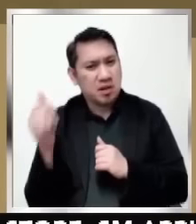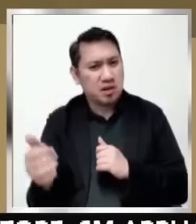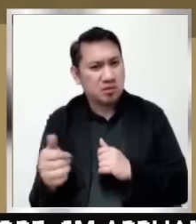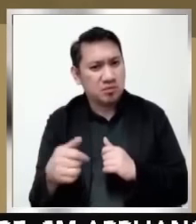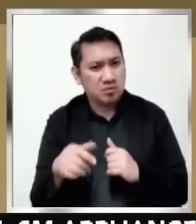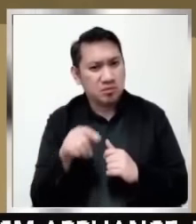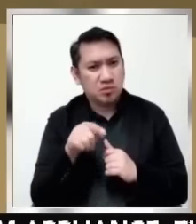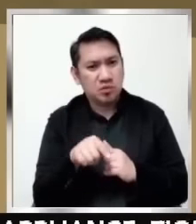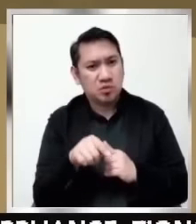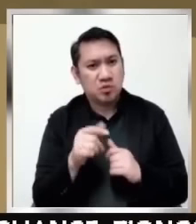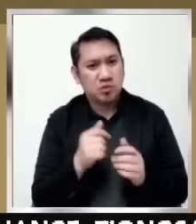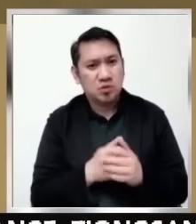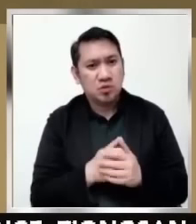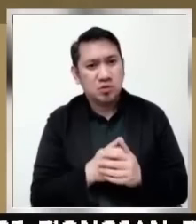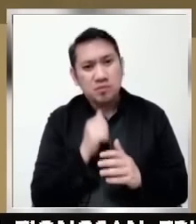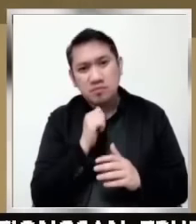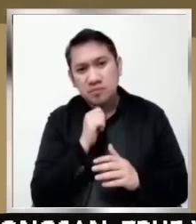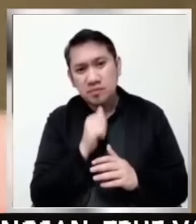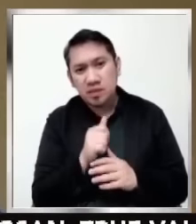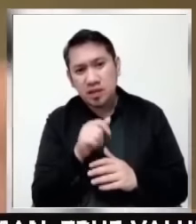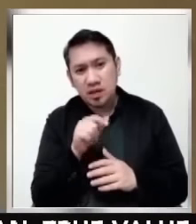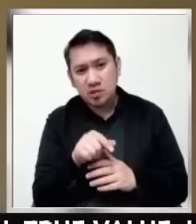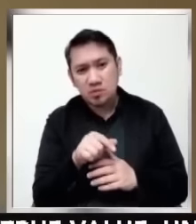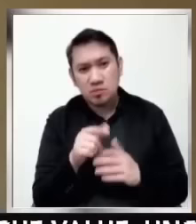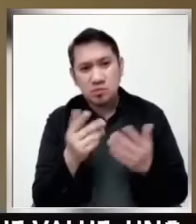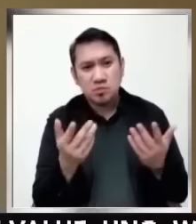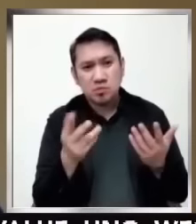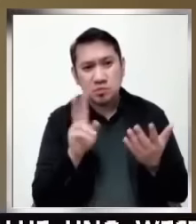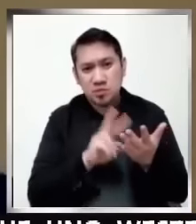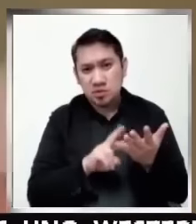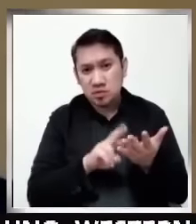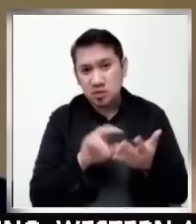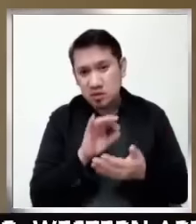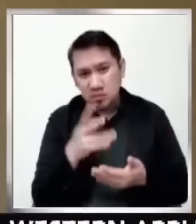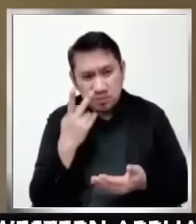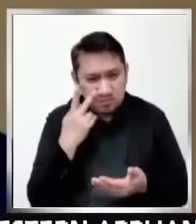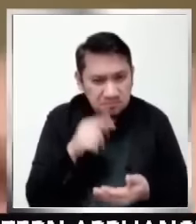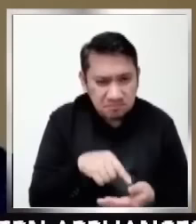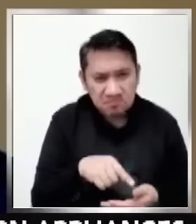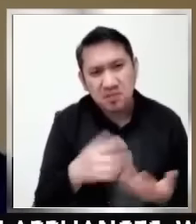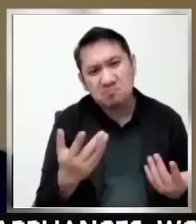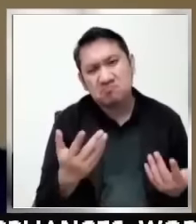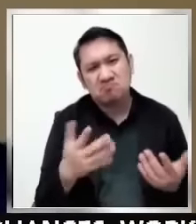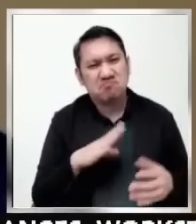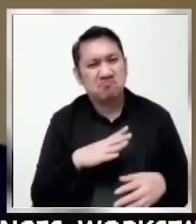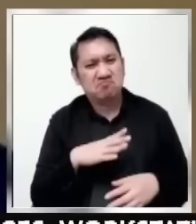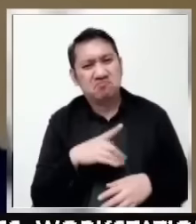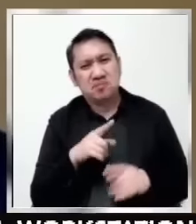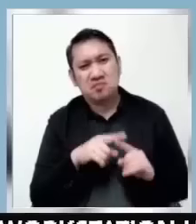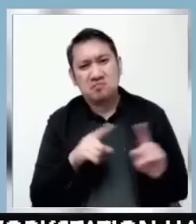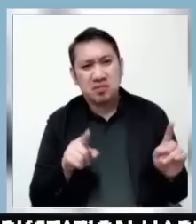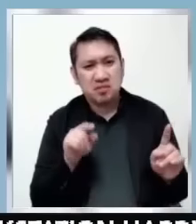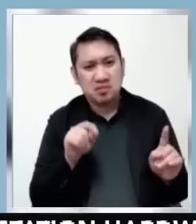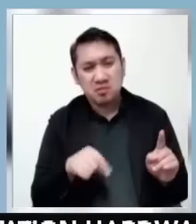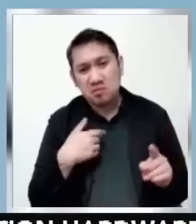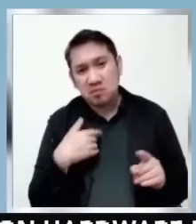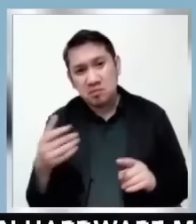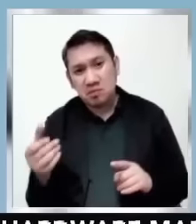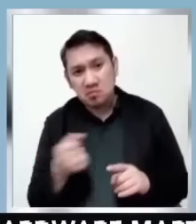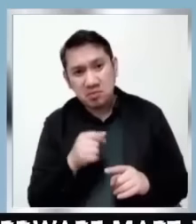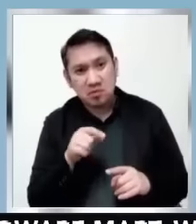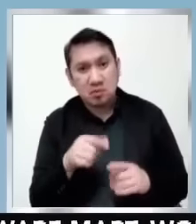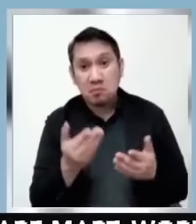buhangin na to, hindi sila usually nasa survey. Pag tumingin ka sa buhangin, isipin mo malang buhay and then we managed to get a new species. Pero bakit